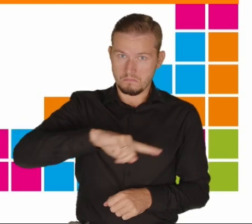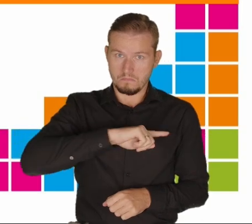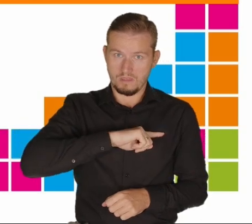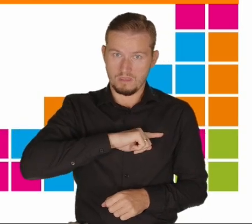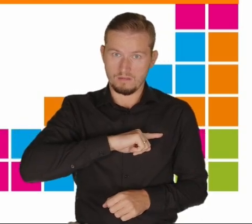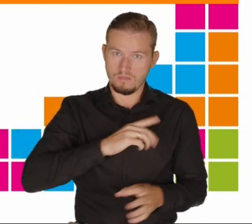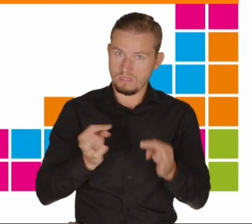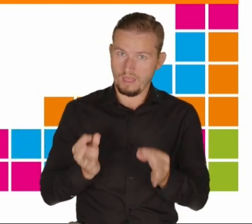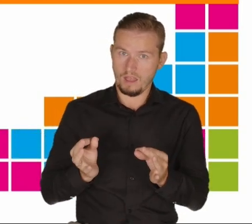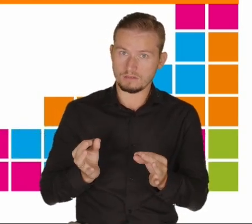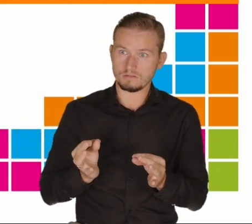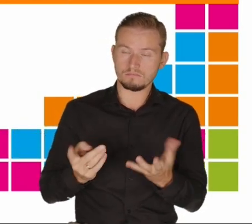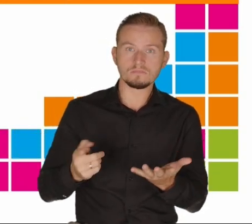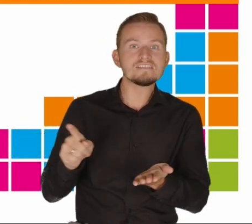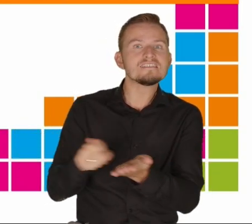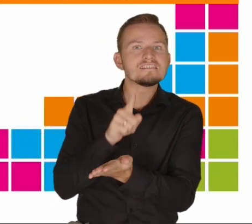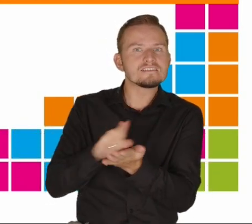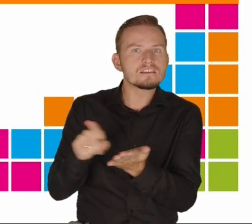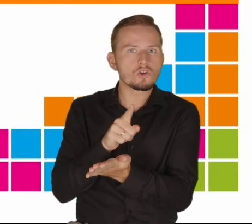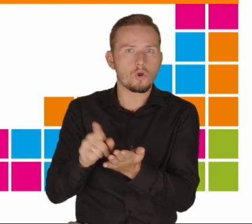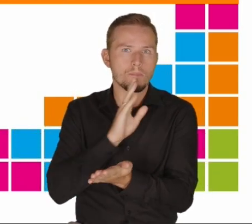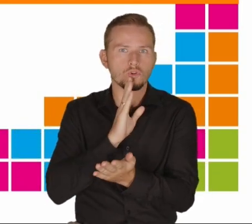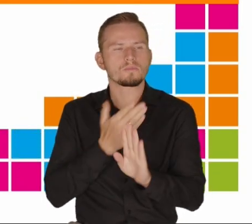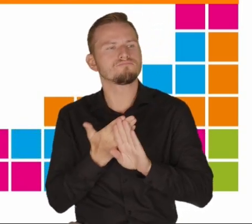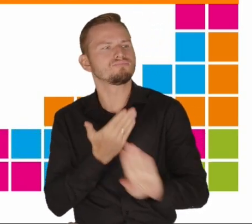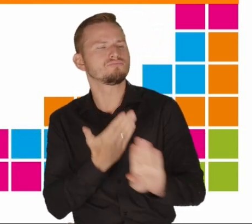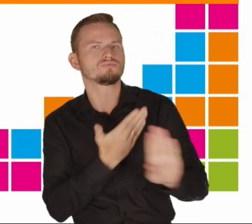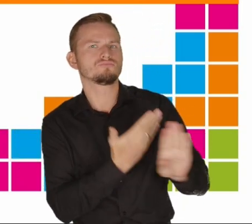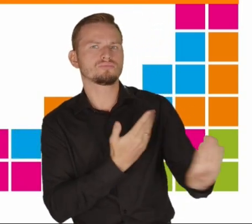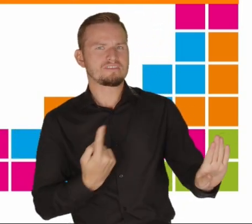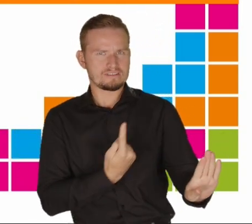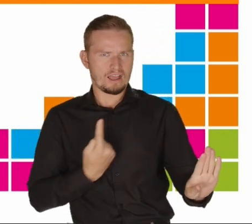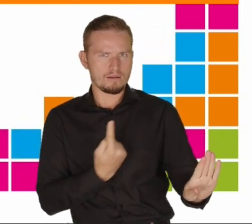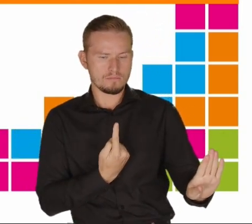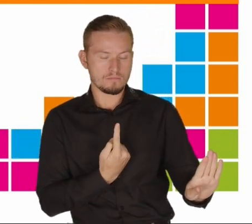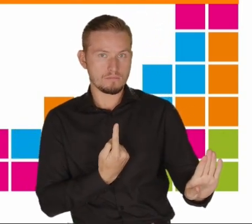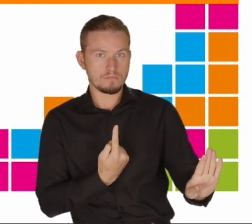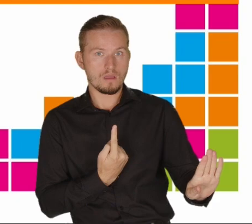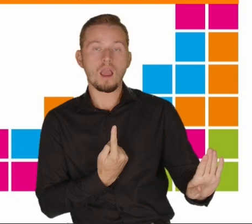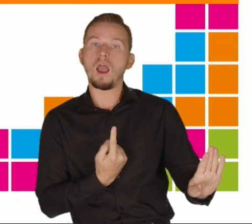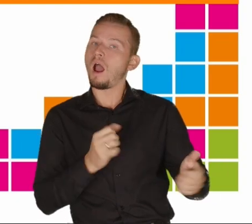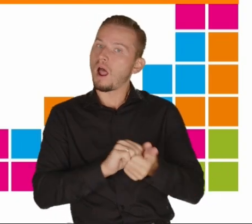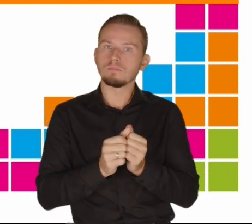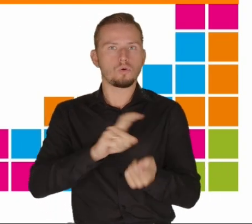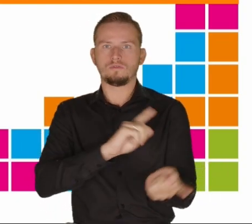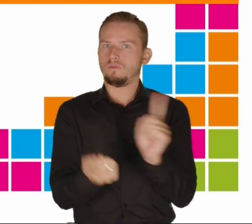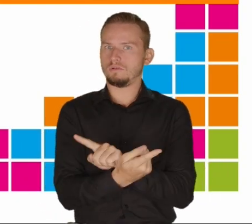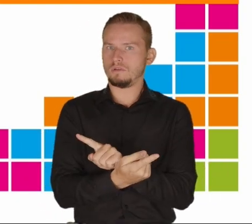z ryzykiem izolacji, czy wręcz z czymś odwrotnym, to znaczy z taką